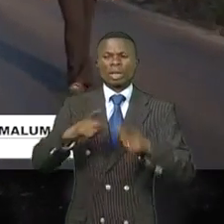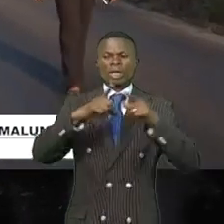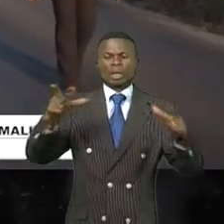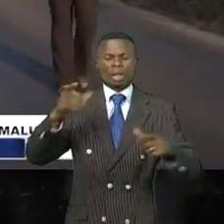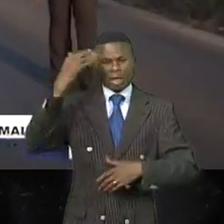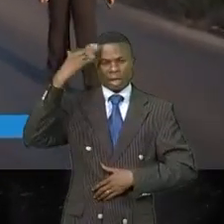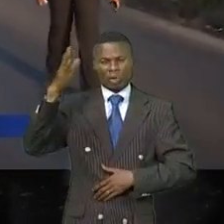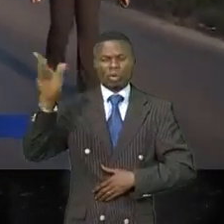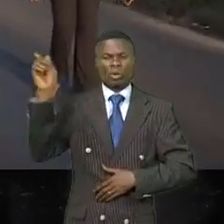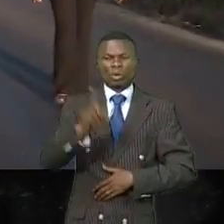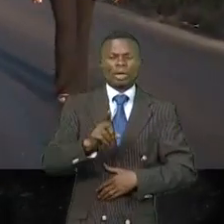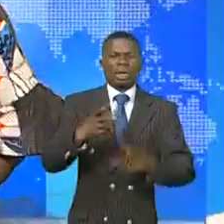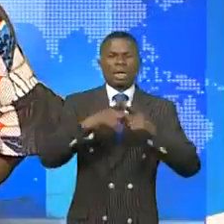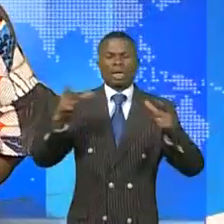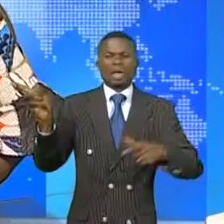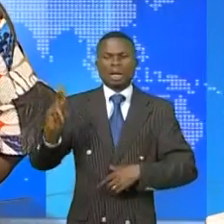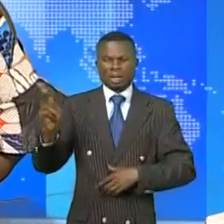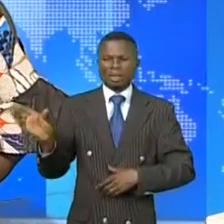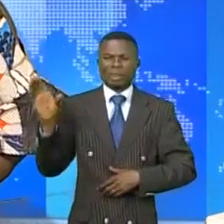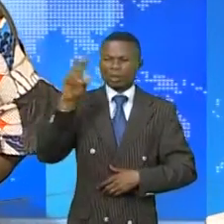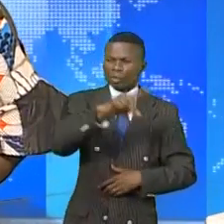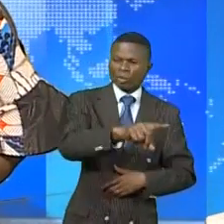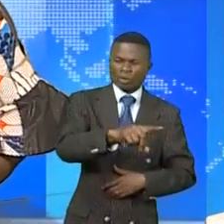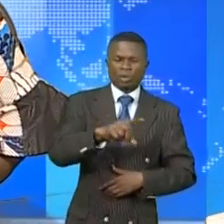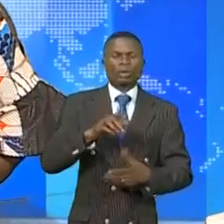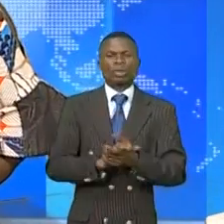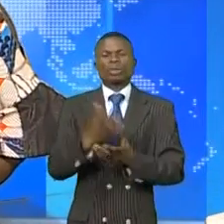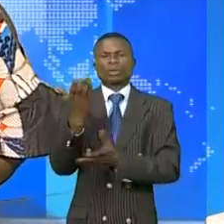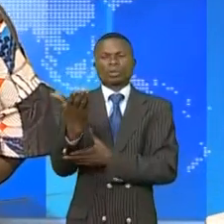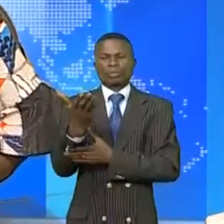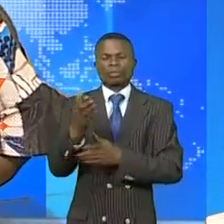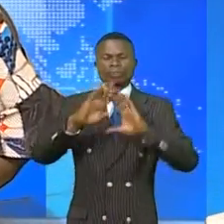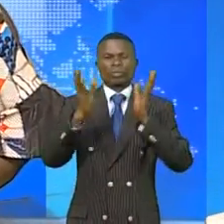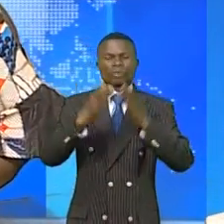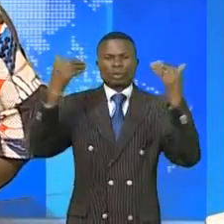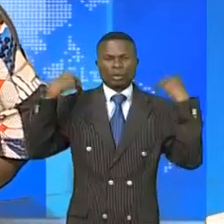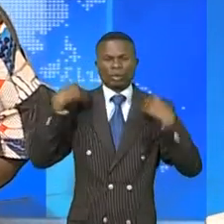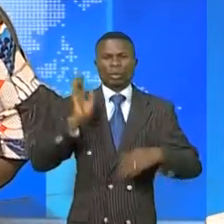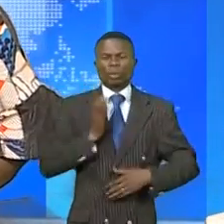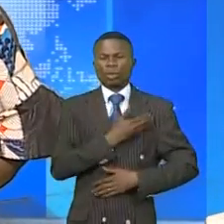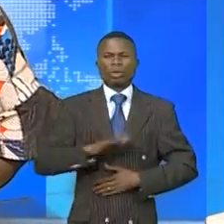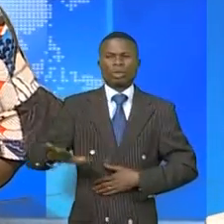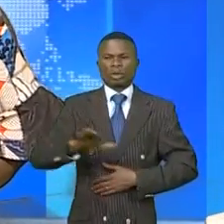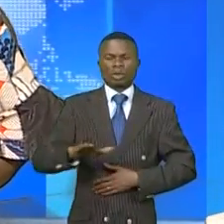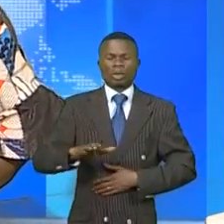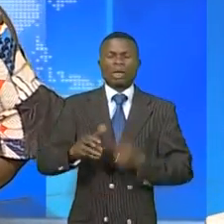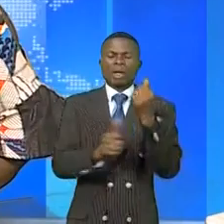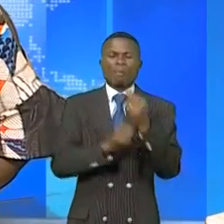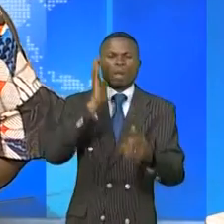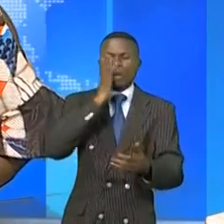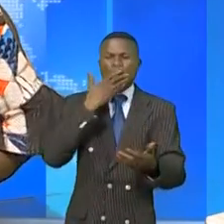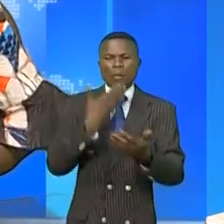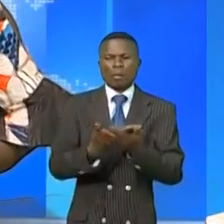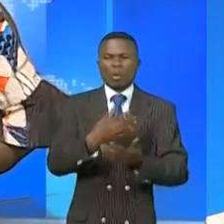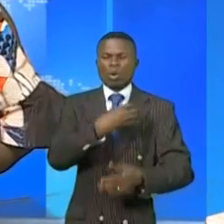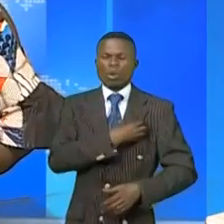Équateur et le Grand Kassai. Et cet appel à toutes les autorités de la République et les hommes de bonne foi de venir au